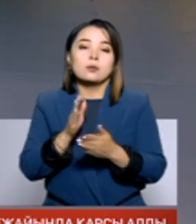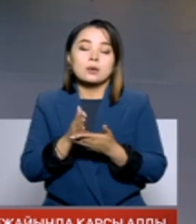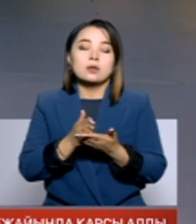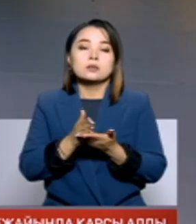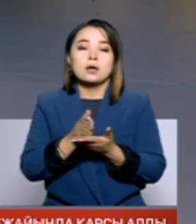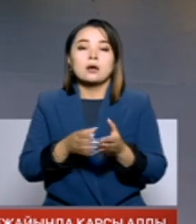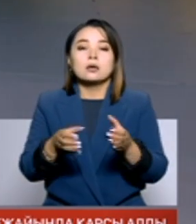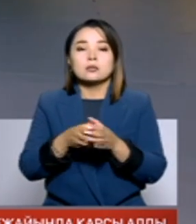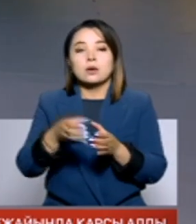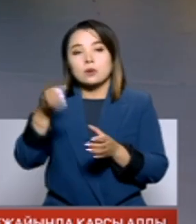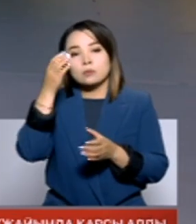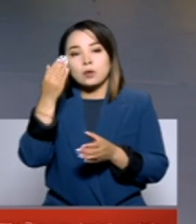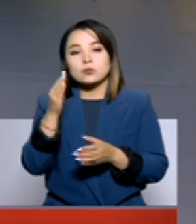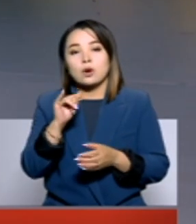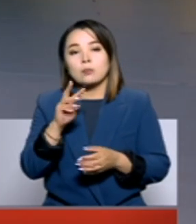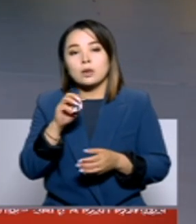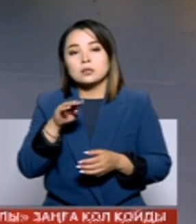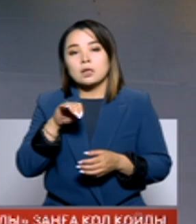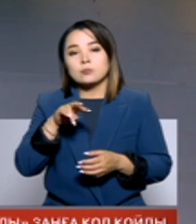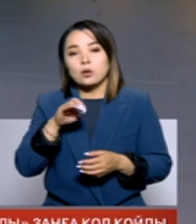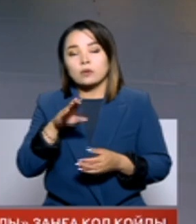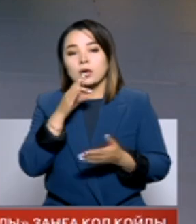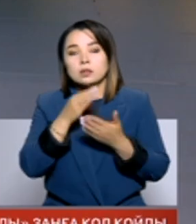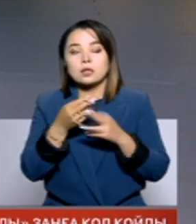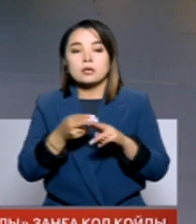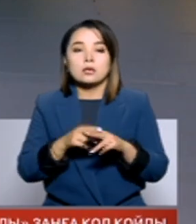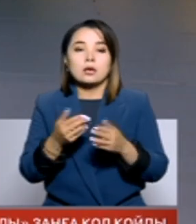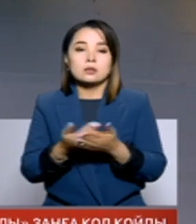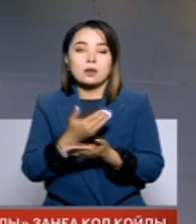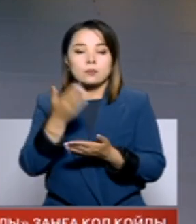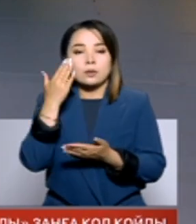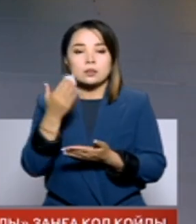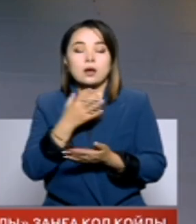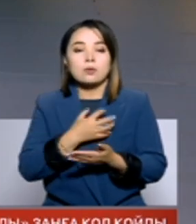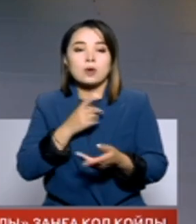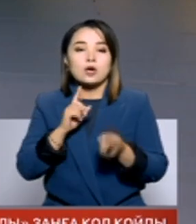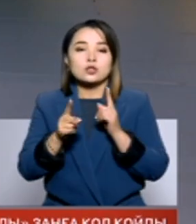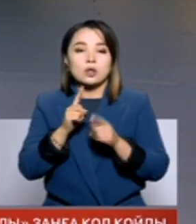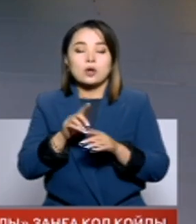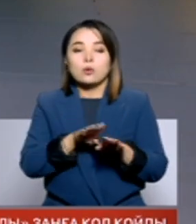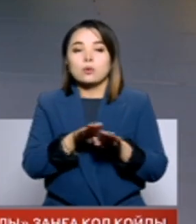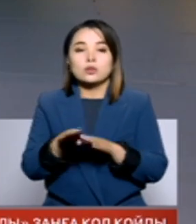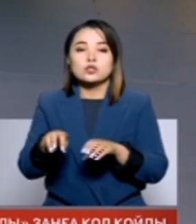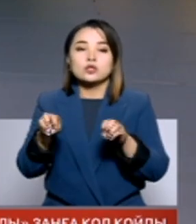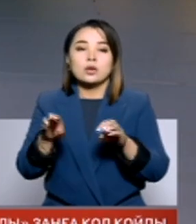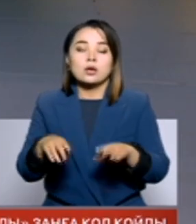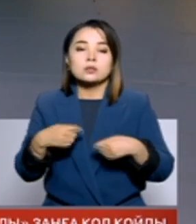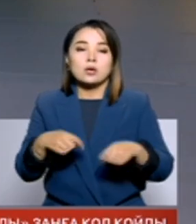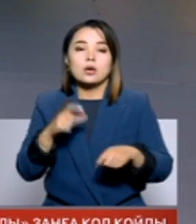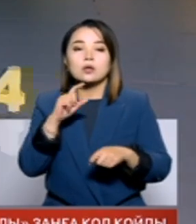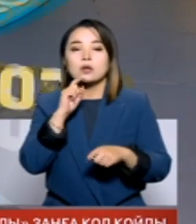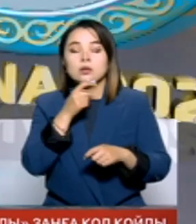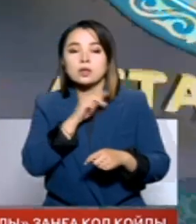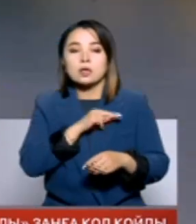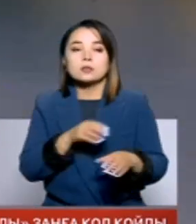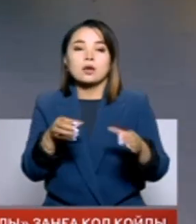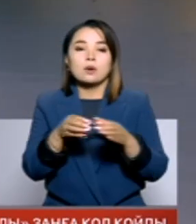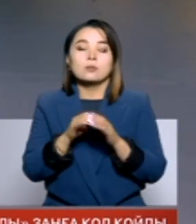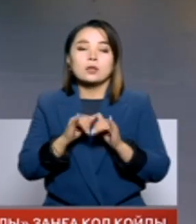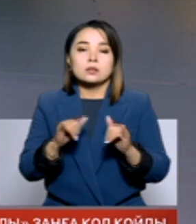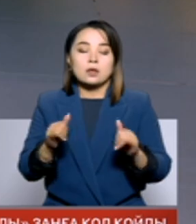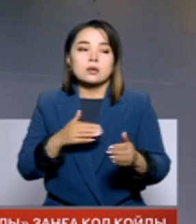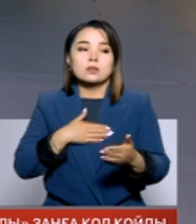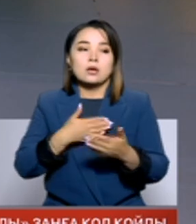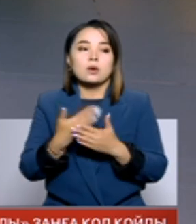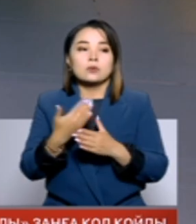Саяси ғылымдар докторы Жомарт Сымтықовтың пікірінше, маңызды жиындағы ортақ шешімдер сауда-экономикалық серіктестік арттыруға